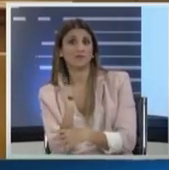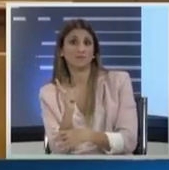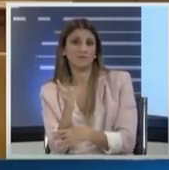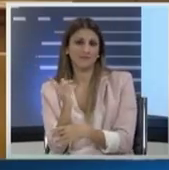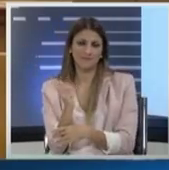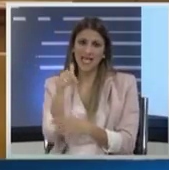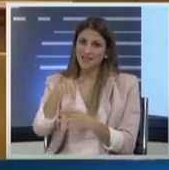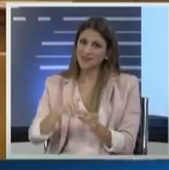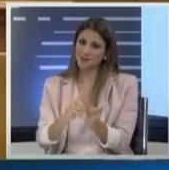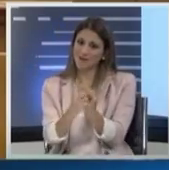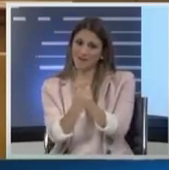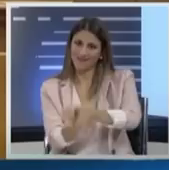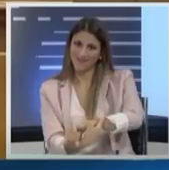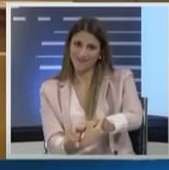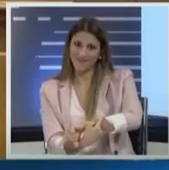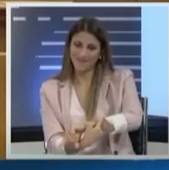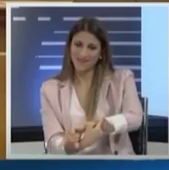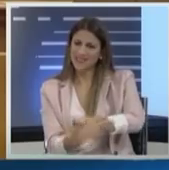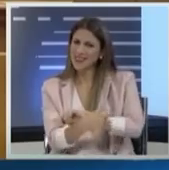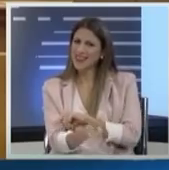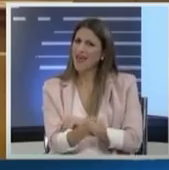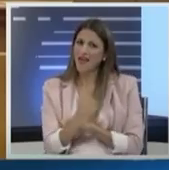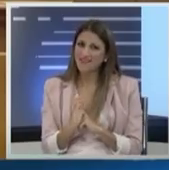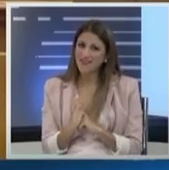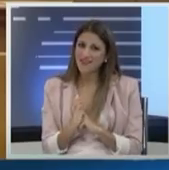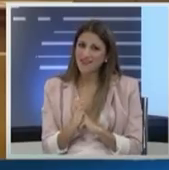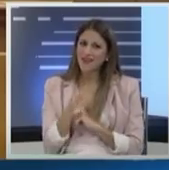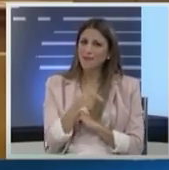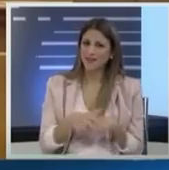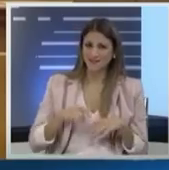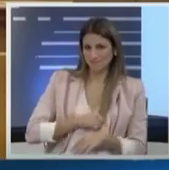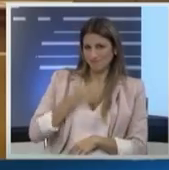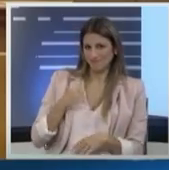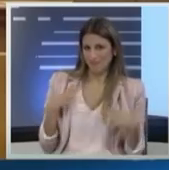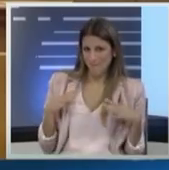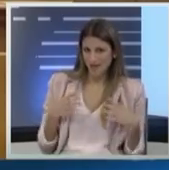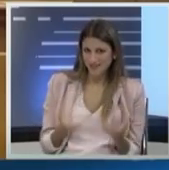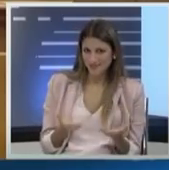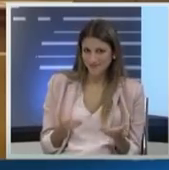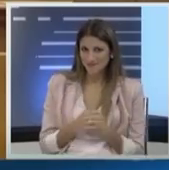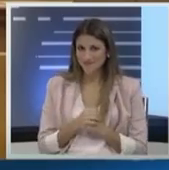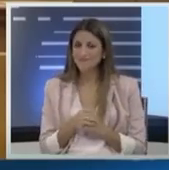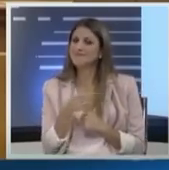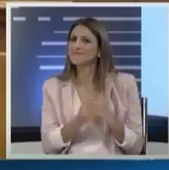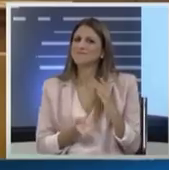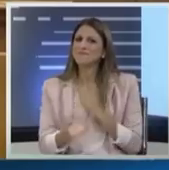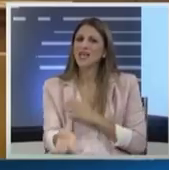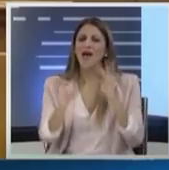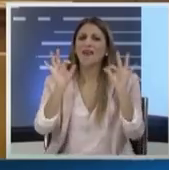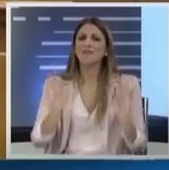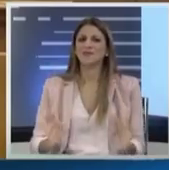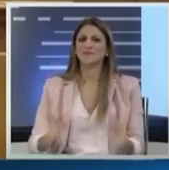όμως ήρθατε εδώ να παριστάνετε τον τζάμπα μάγκα και καταθέσατε μια